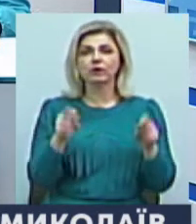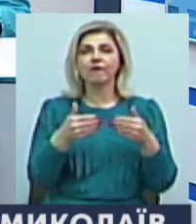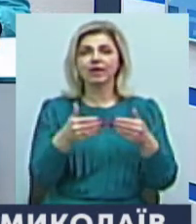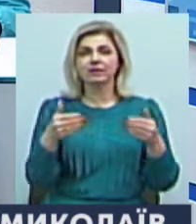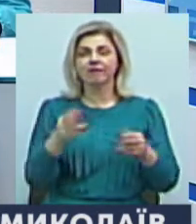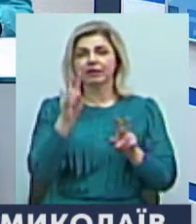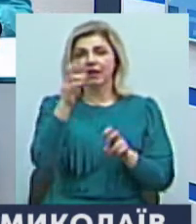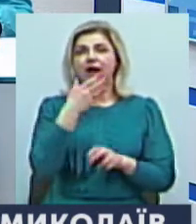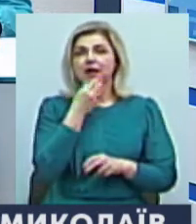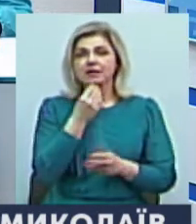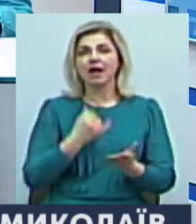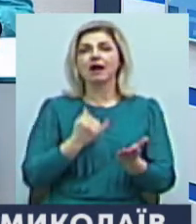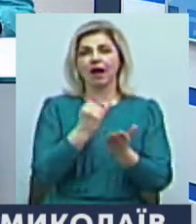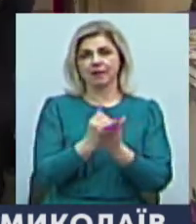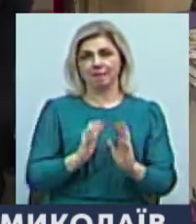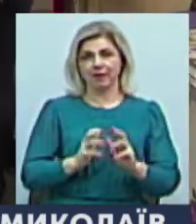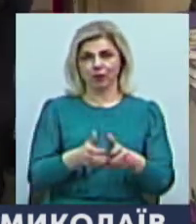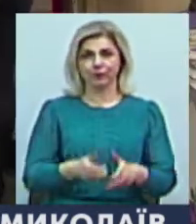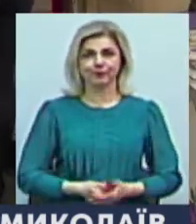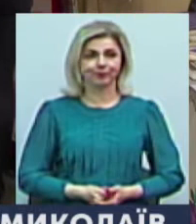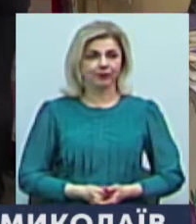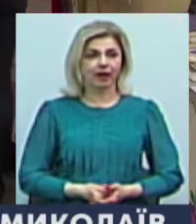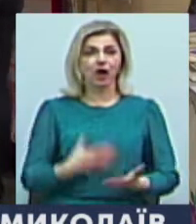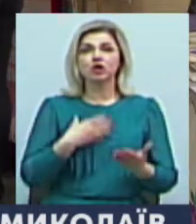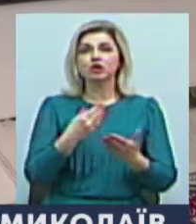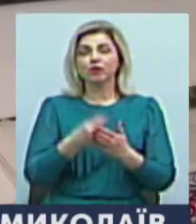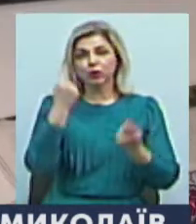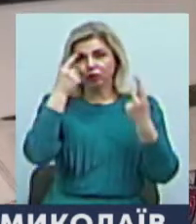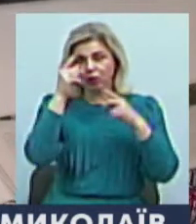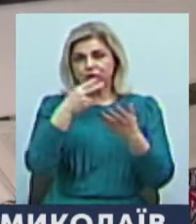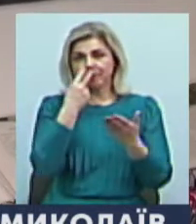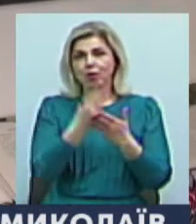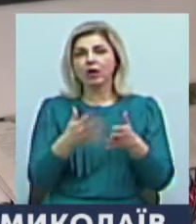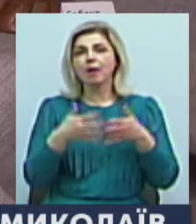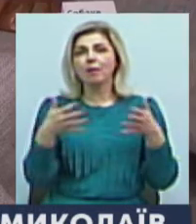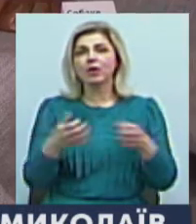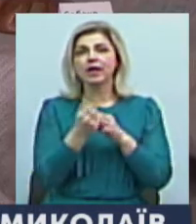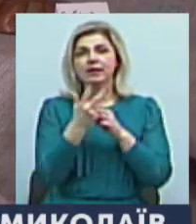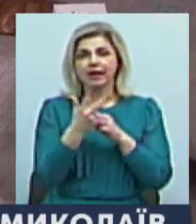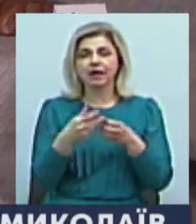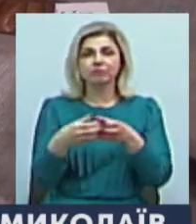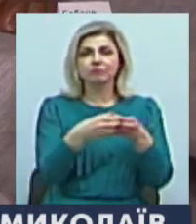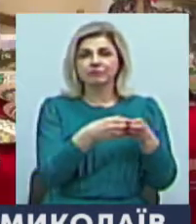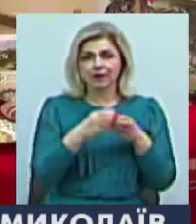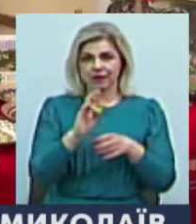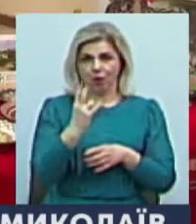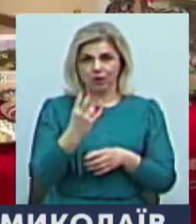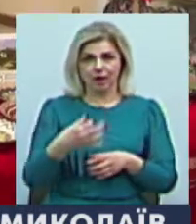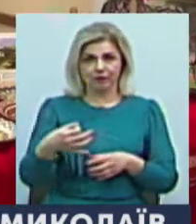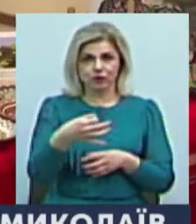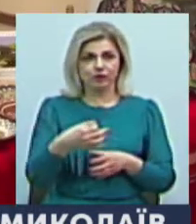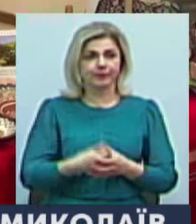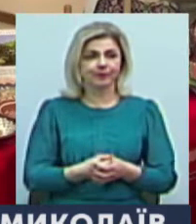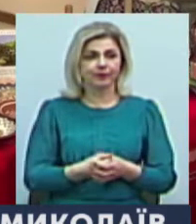«Краса заради миру». Свою творчість представили більше 13 товариств Миколаївщини. У нас